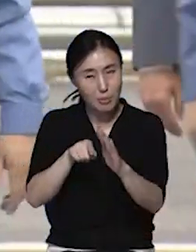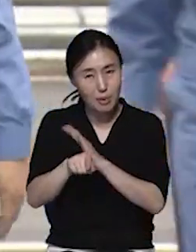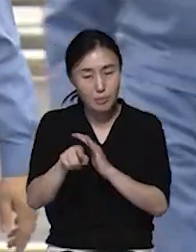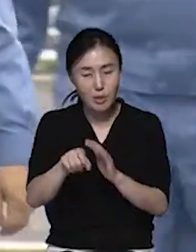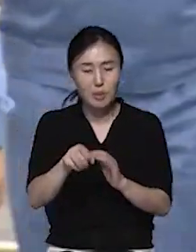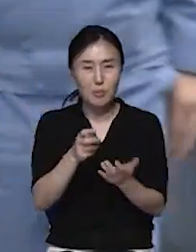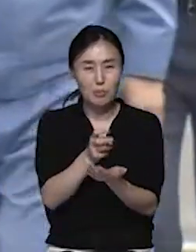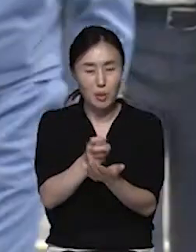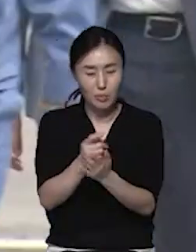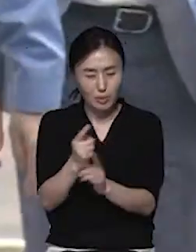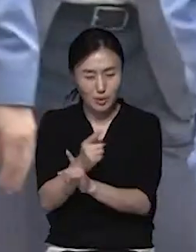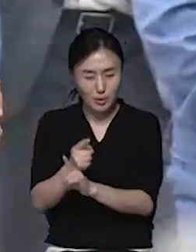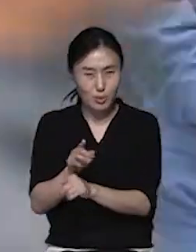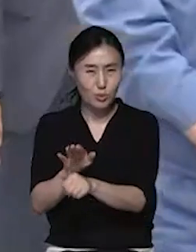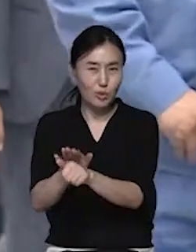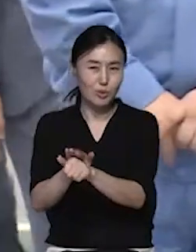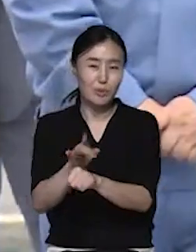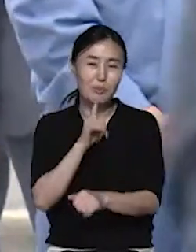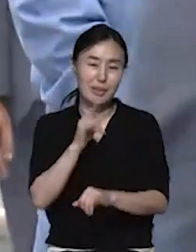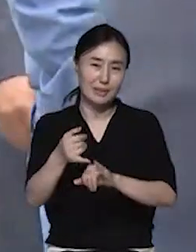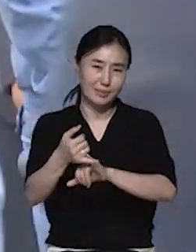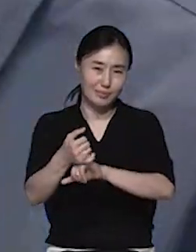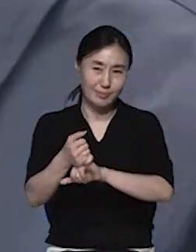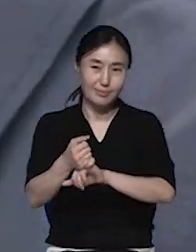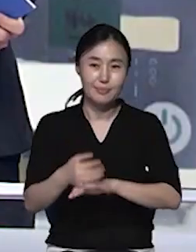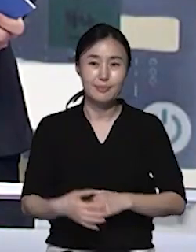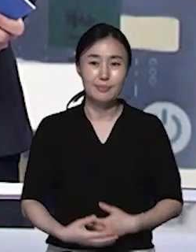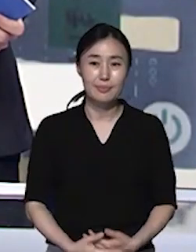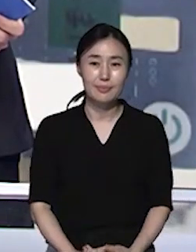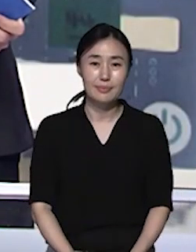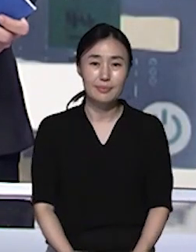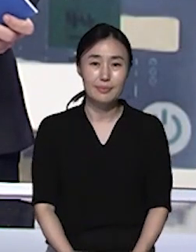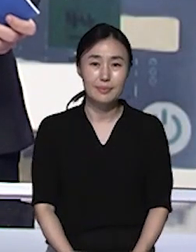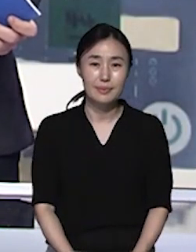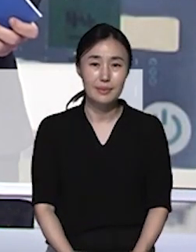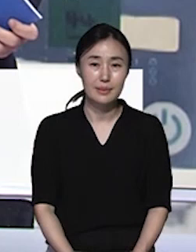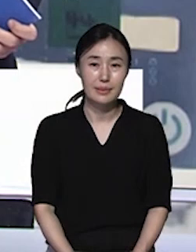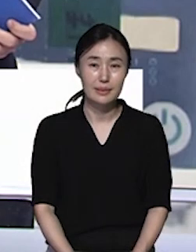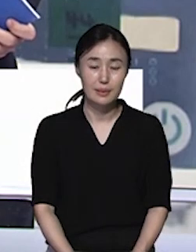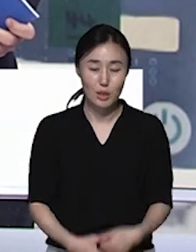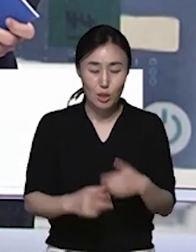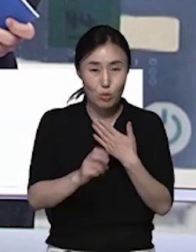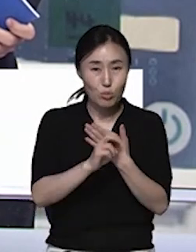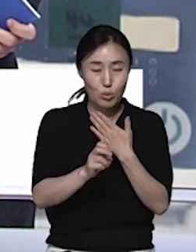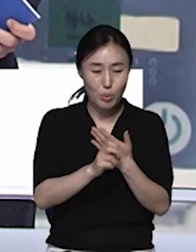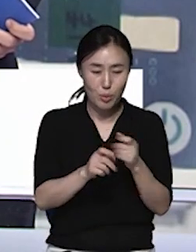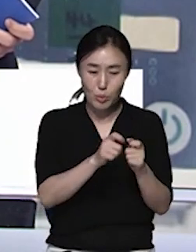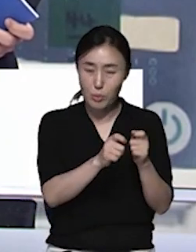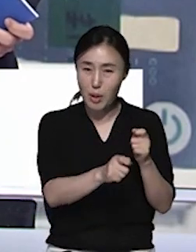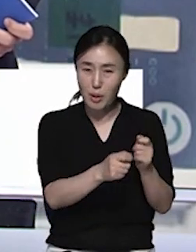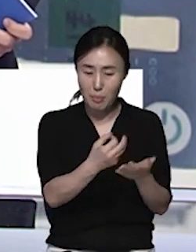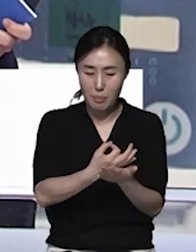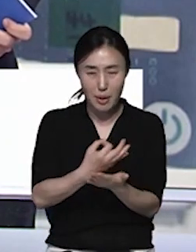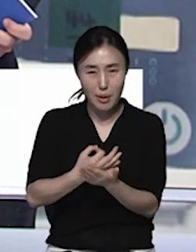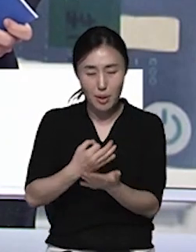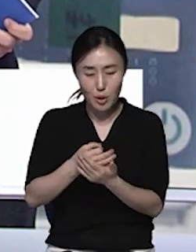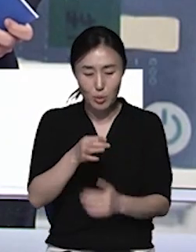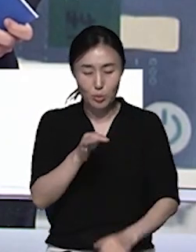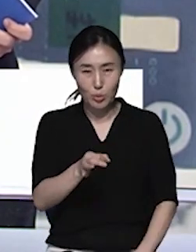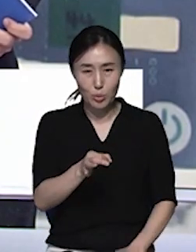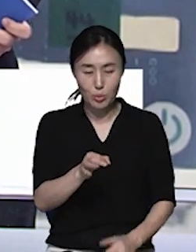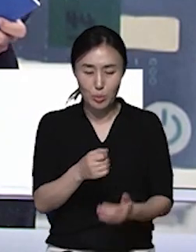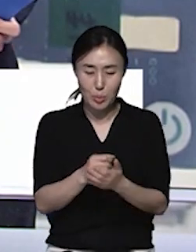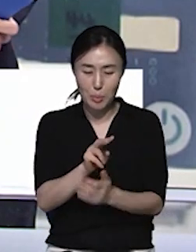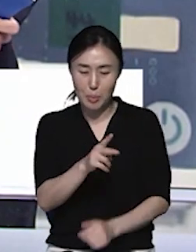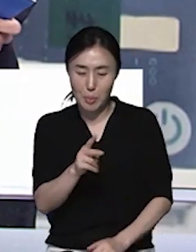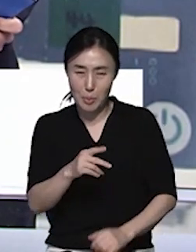현행법을 개정하겠다고 약속한 바 있습니다. 불법 도박으로 번 범죄 수익금을 세탁한